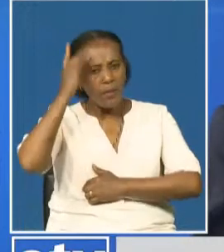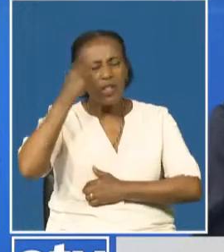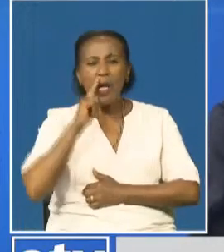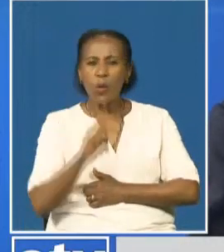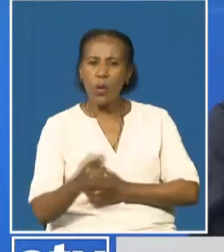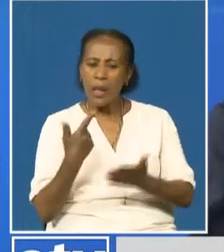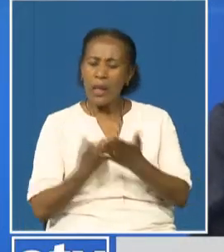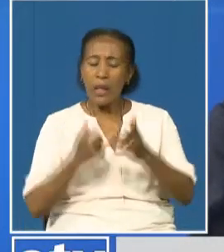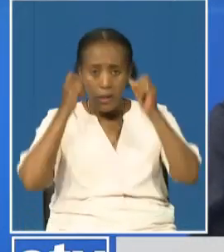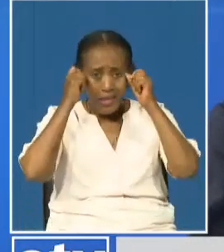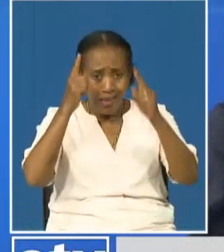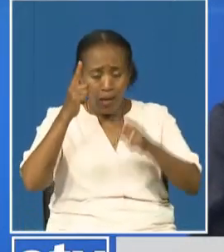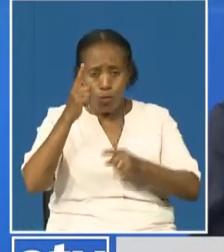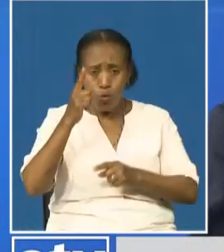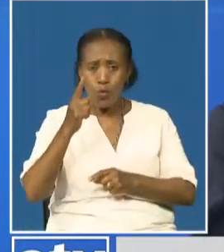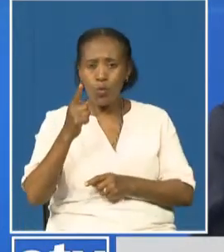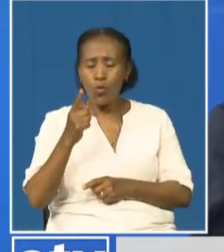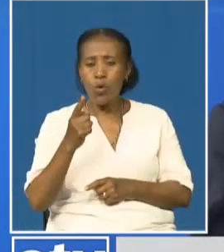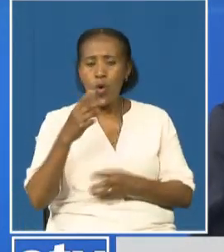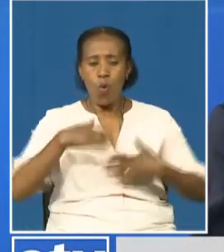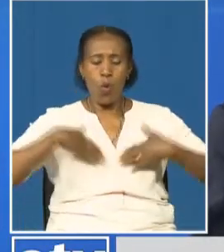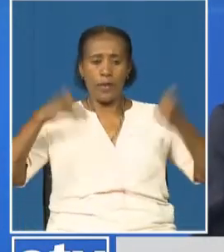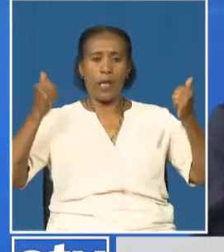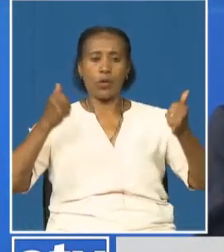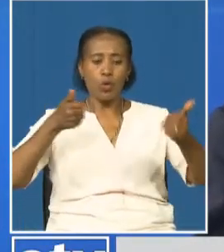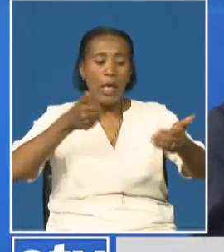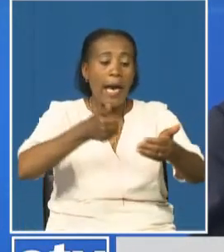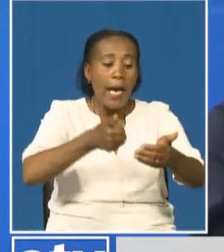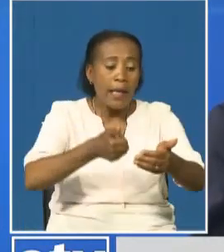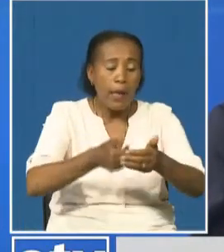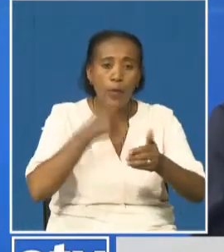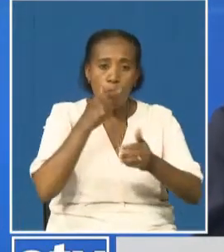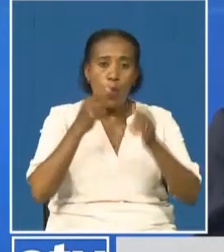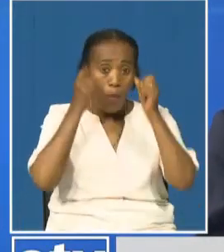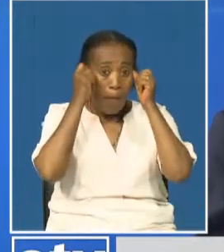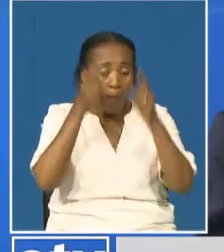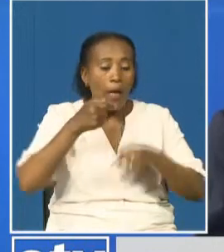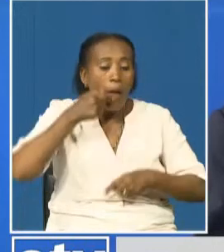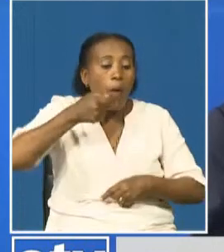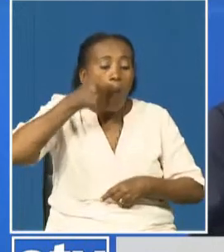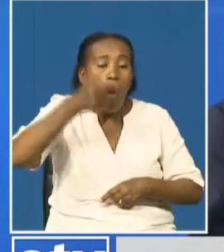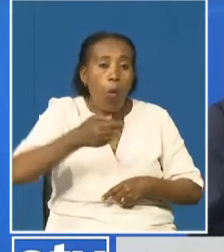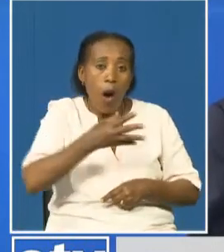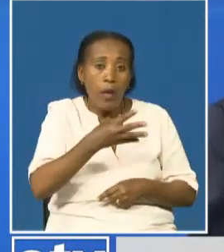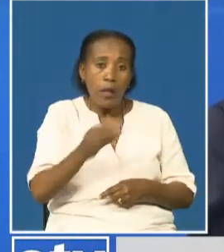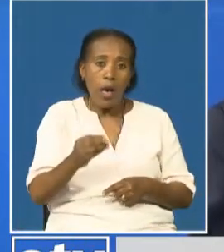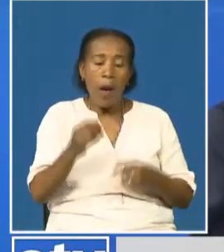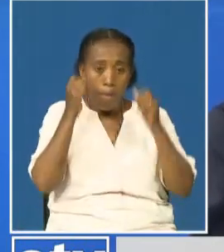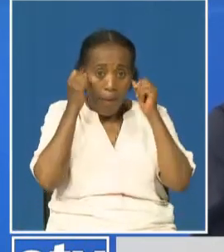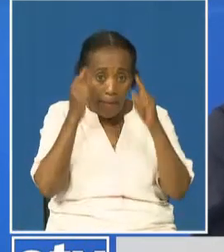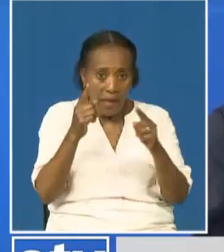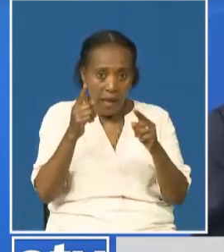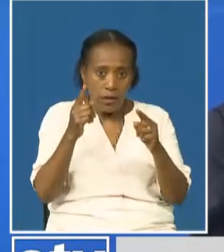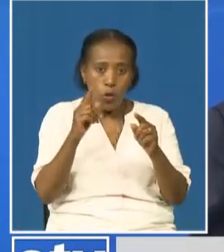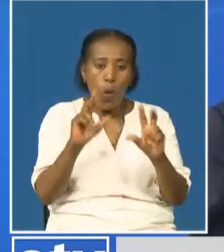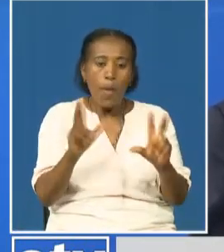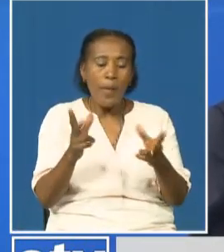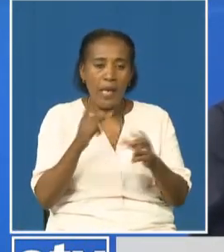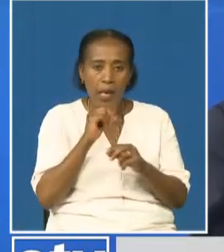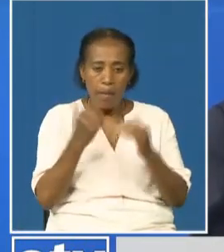ይሄንን እንዲረዱት ወጣቶቹ ቀረብ ብሎ በሚገባቸው ቋንቋና በሚገባቸው